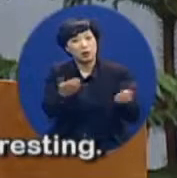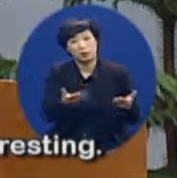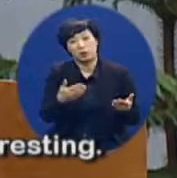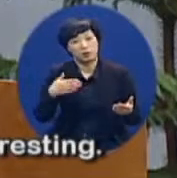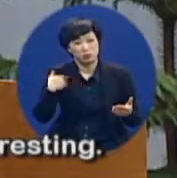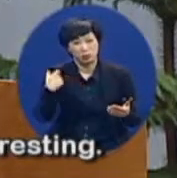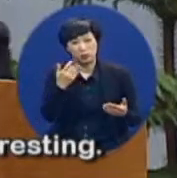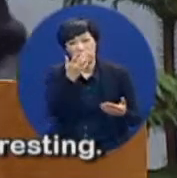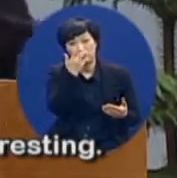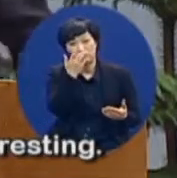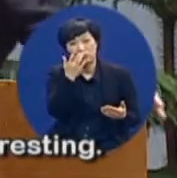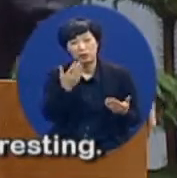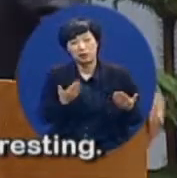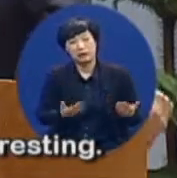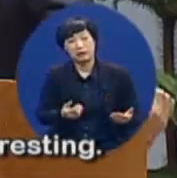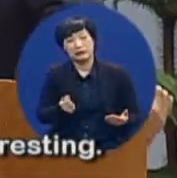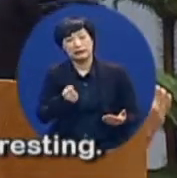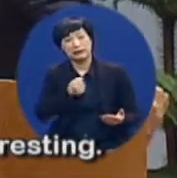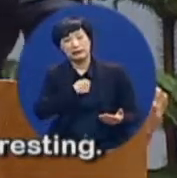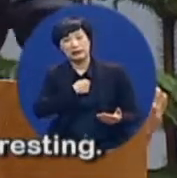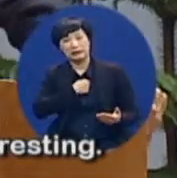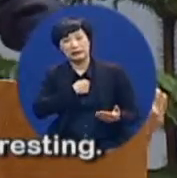모르잖아요 사랑